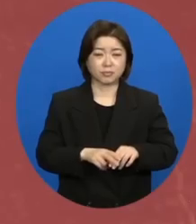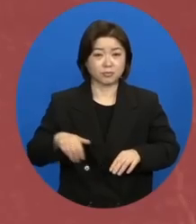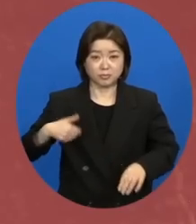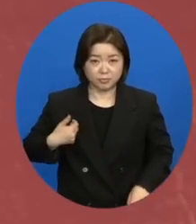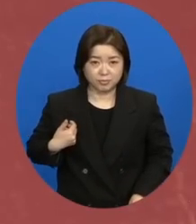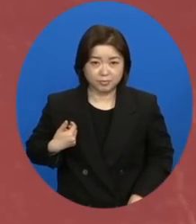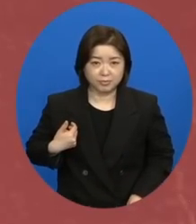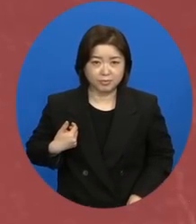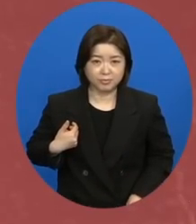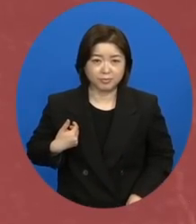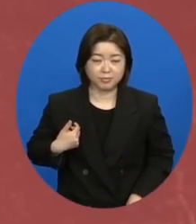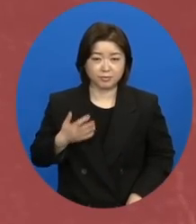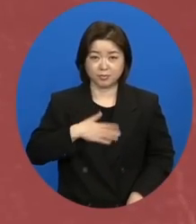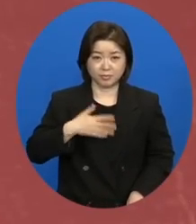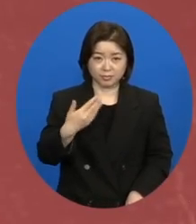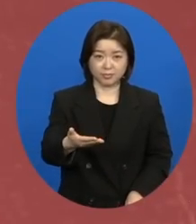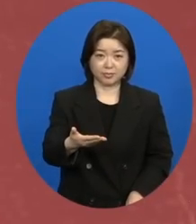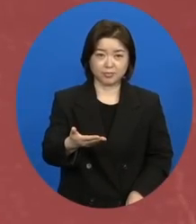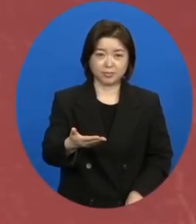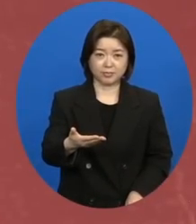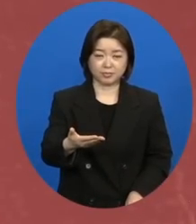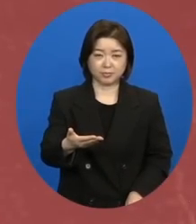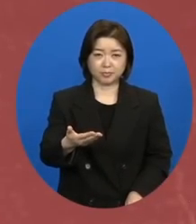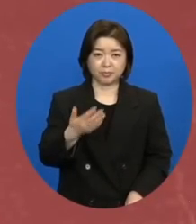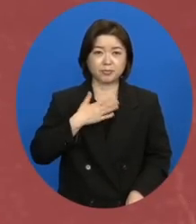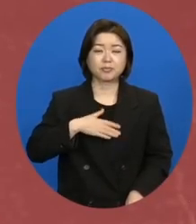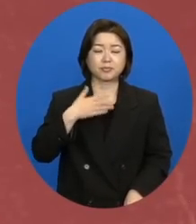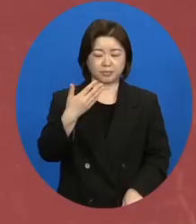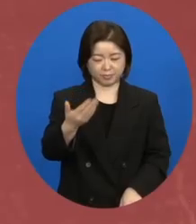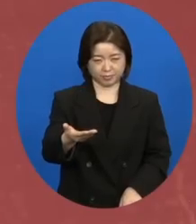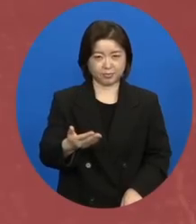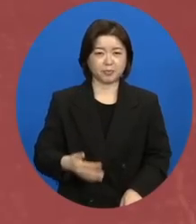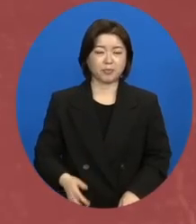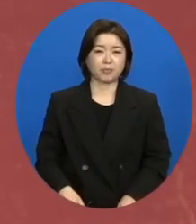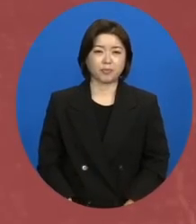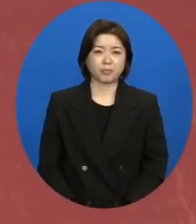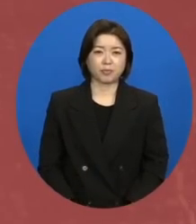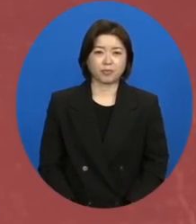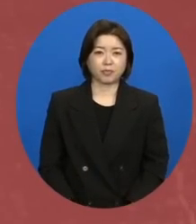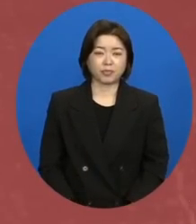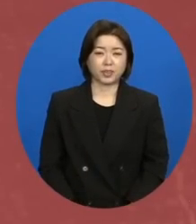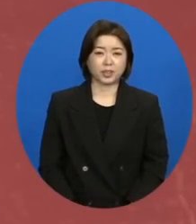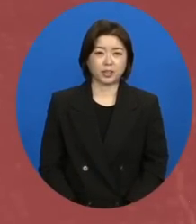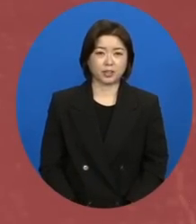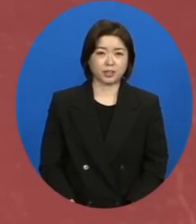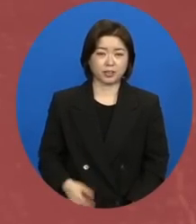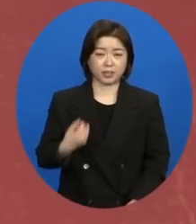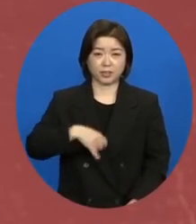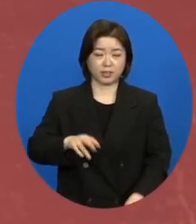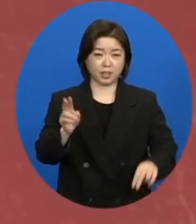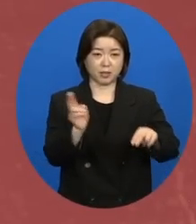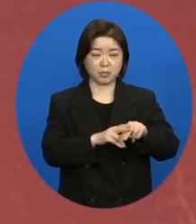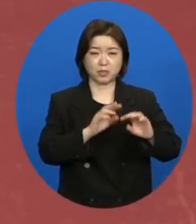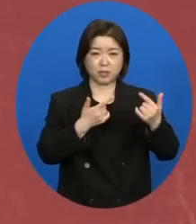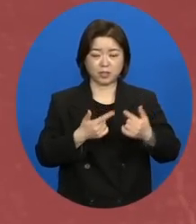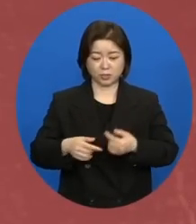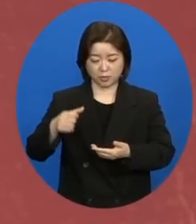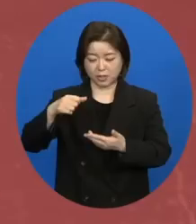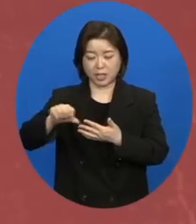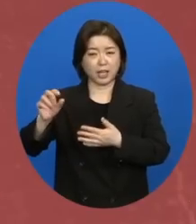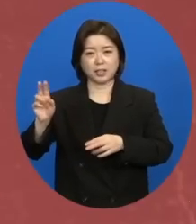모르시죠? 알려드릴까요? 알려드릴게요. 딸이 맞는 것도 아니고 아들이 맞는 것도